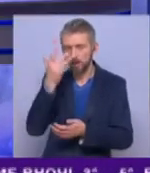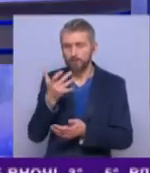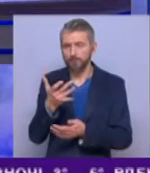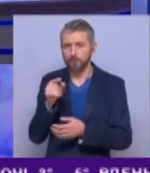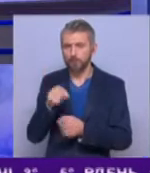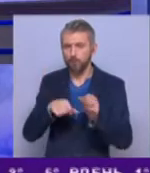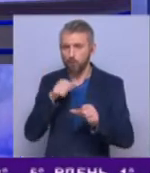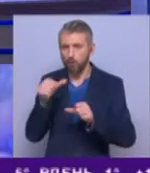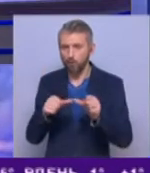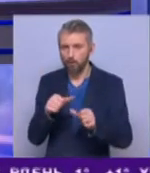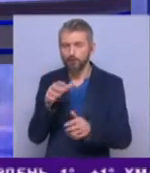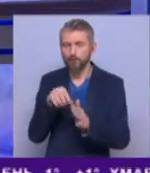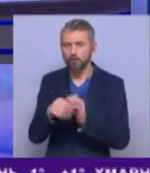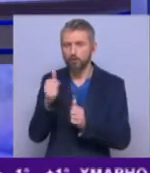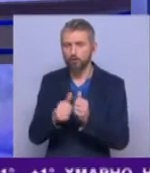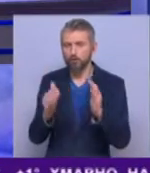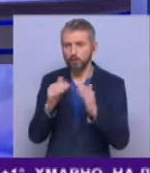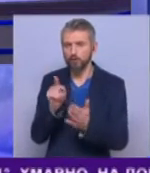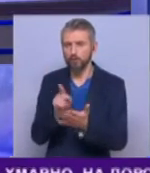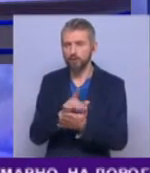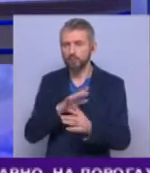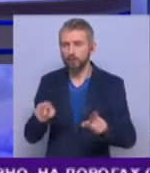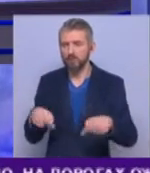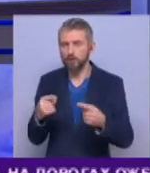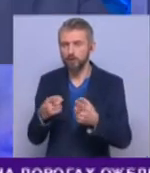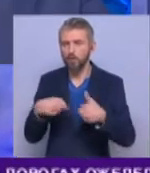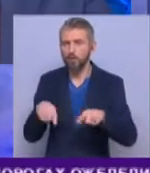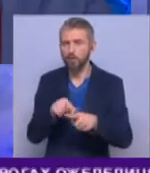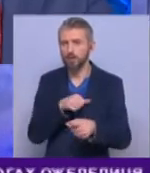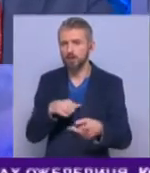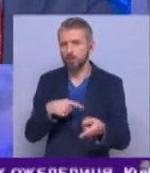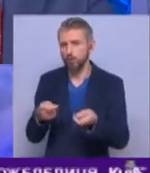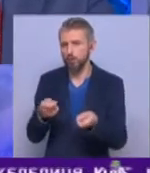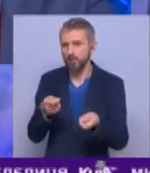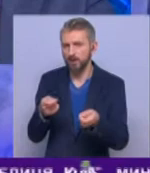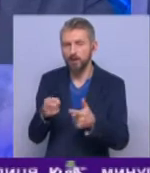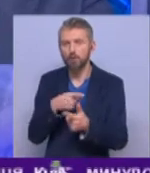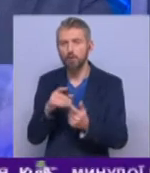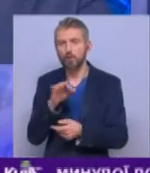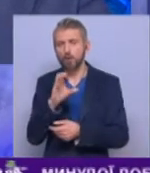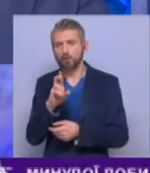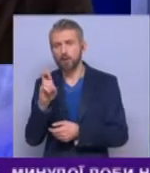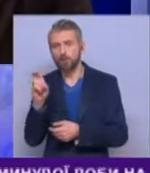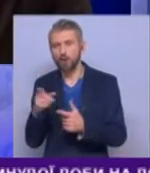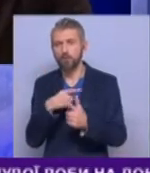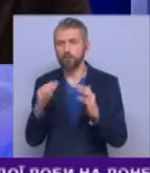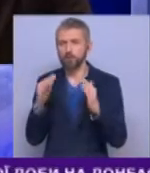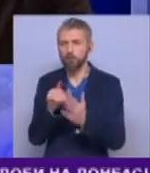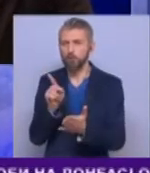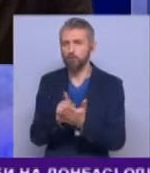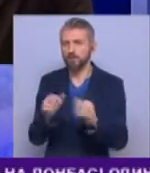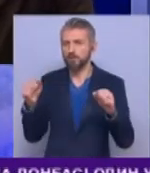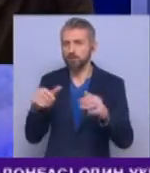до літа цього року в кожному будинку повинен бути створений орган самоорганізації. Чи то ОСББ, чи то будинок повинен